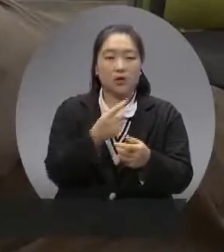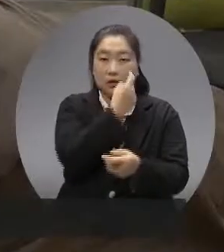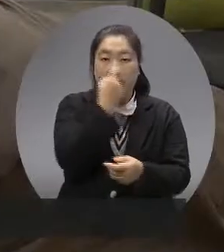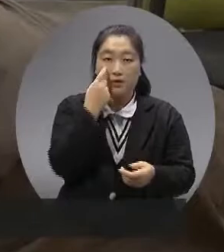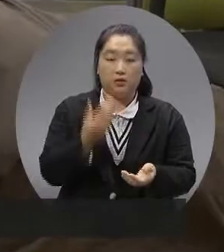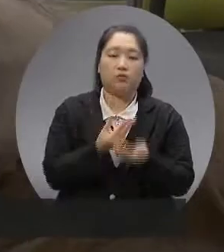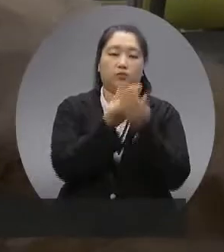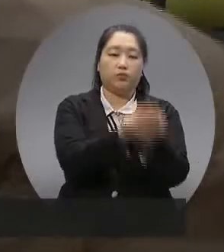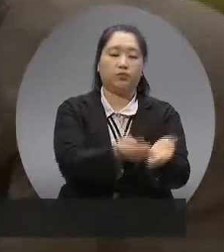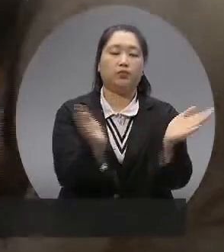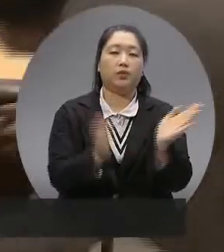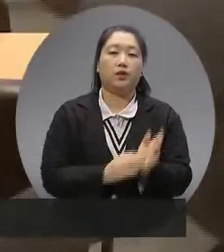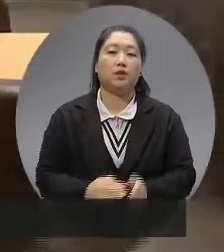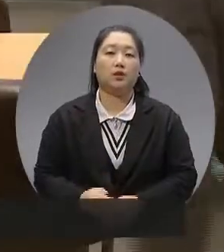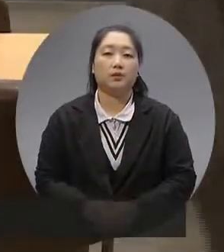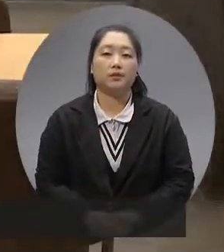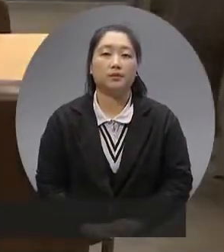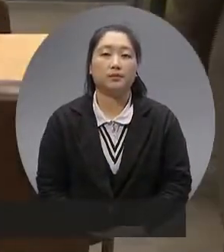증거로 제출했습니다.